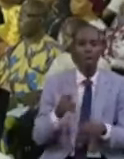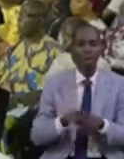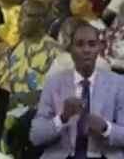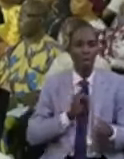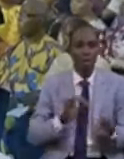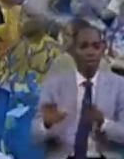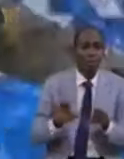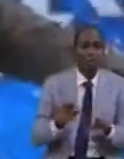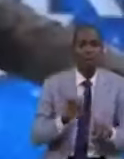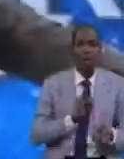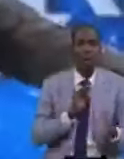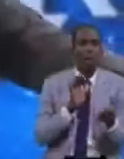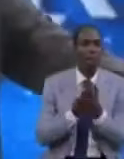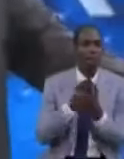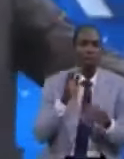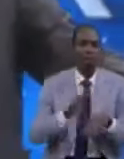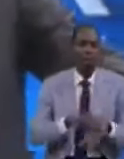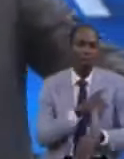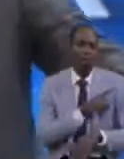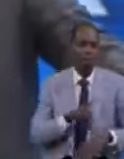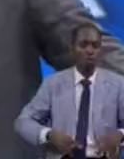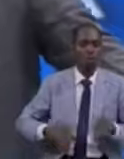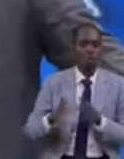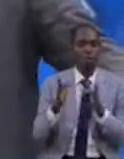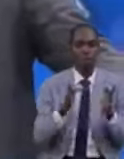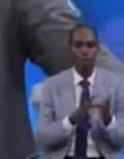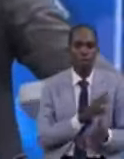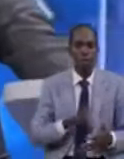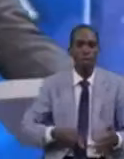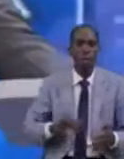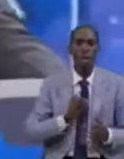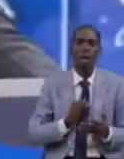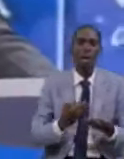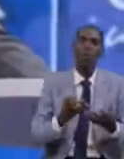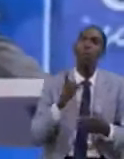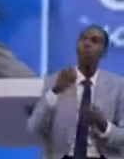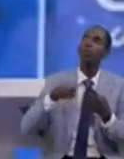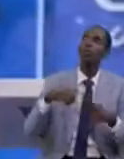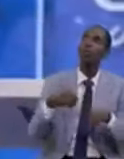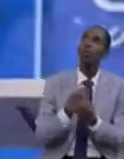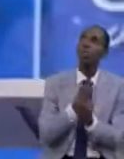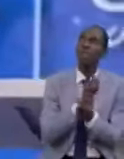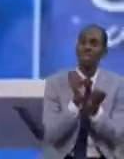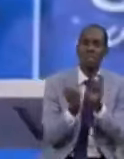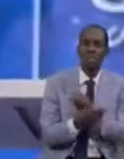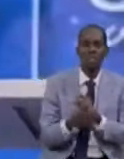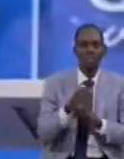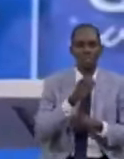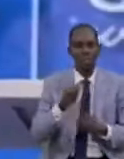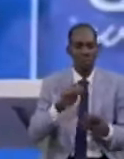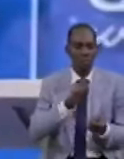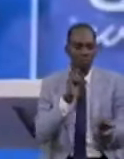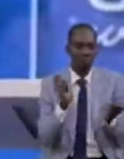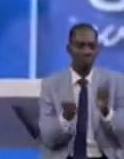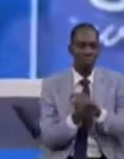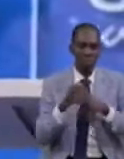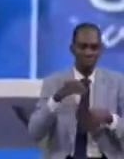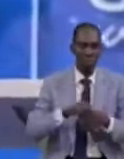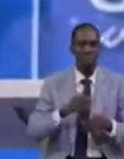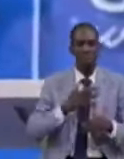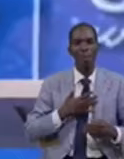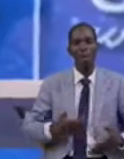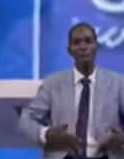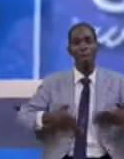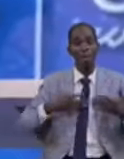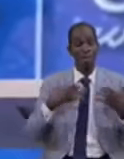au Seigneur Jésus-Christ et je veux qu'il apporte un changement une transformation dans ma vie et ce soir c'est